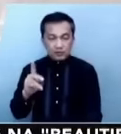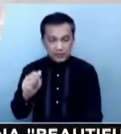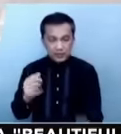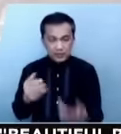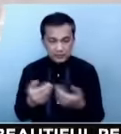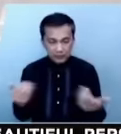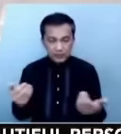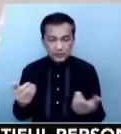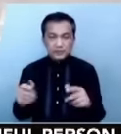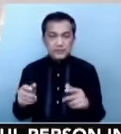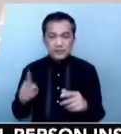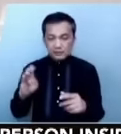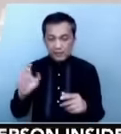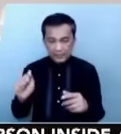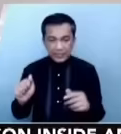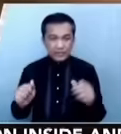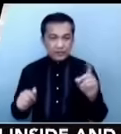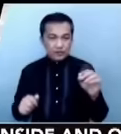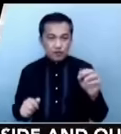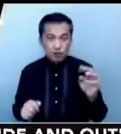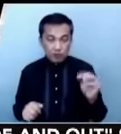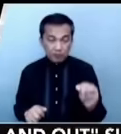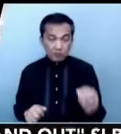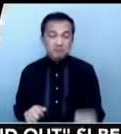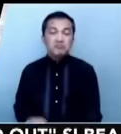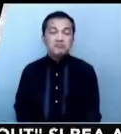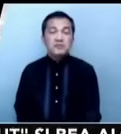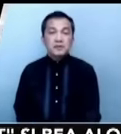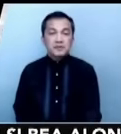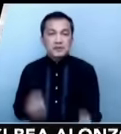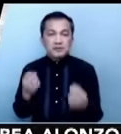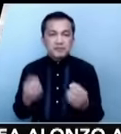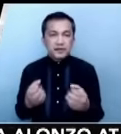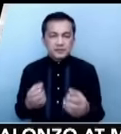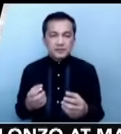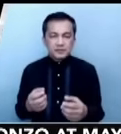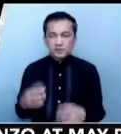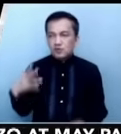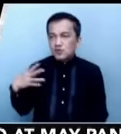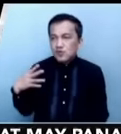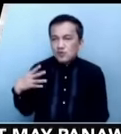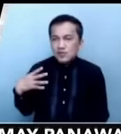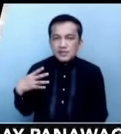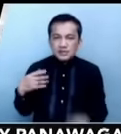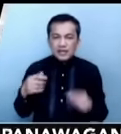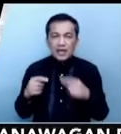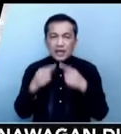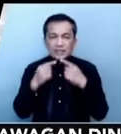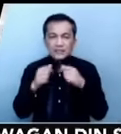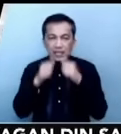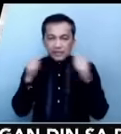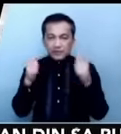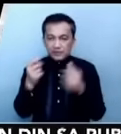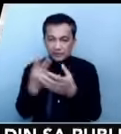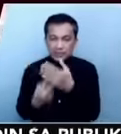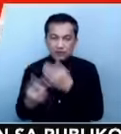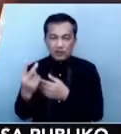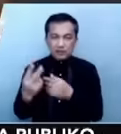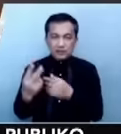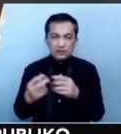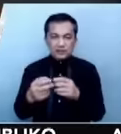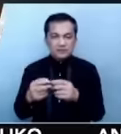si Bea Alonzo at Dominic Roque. Marami ang nag-abang sa opisyal na pahayag ng dalawa kaugnay sa kanilang